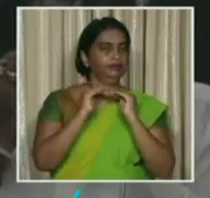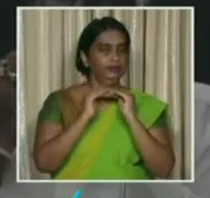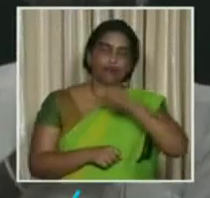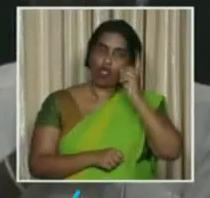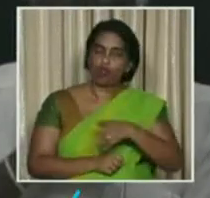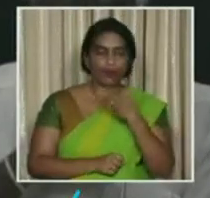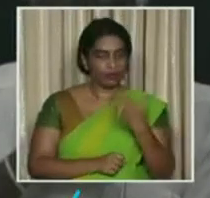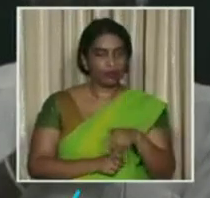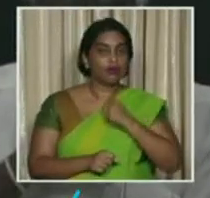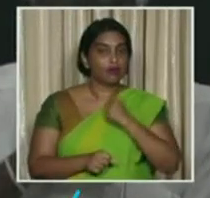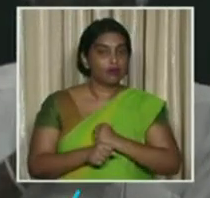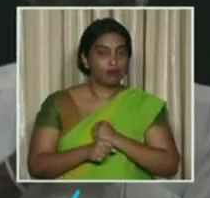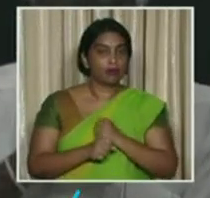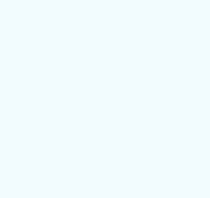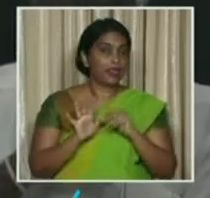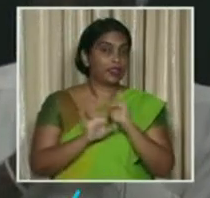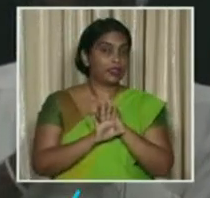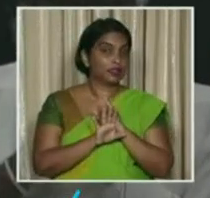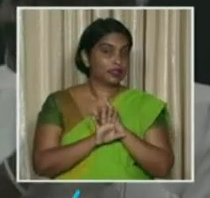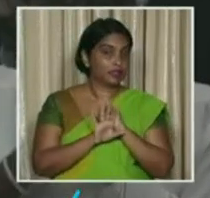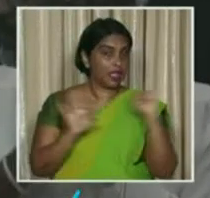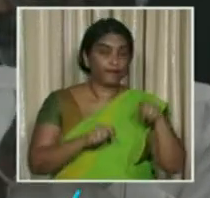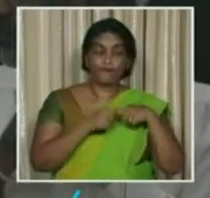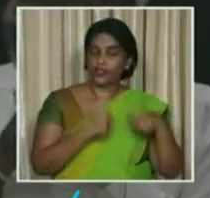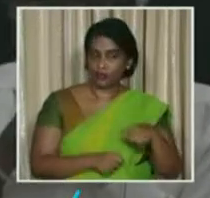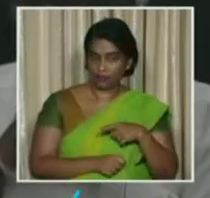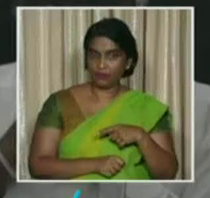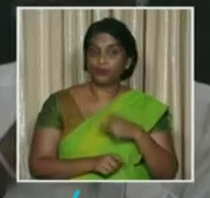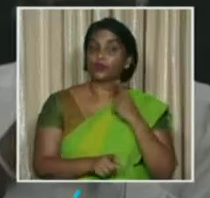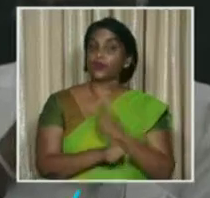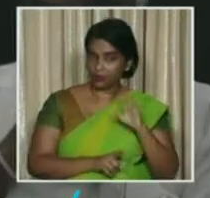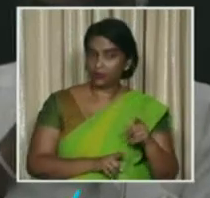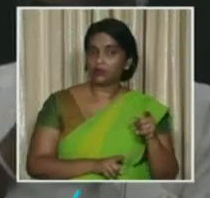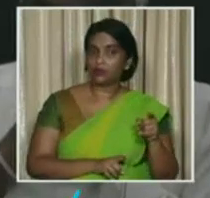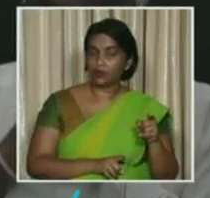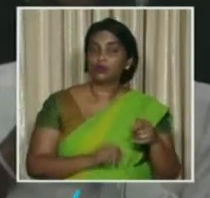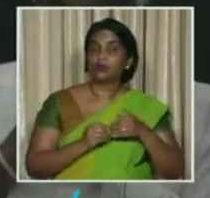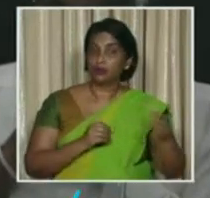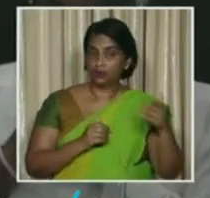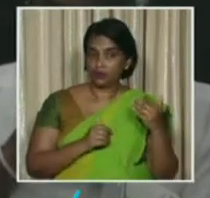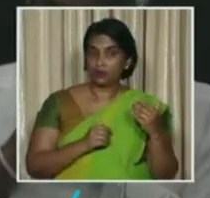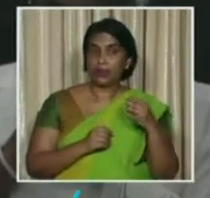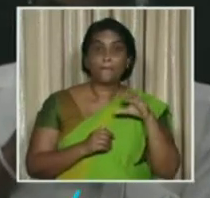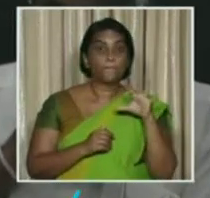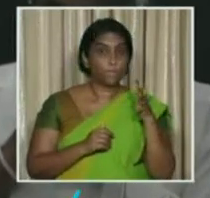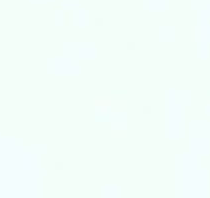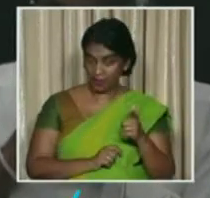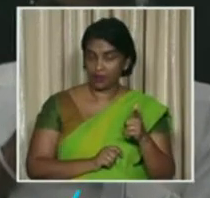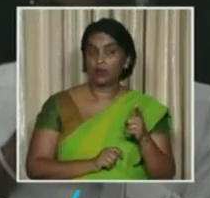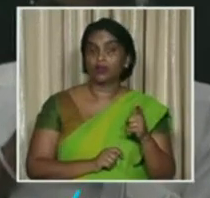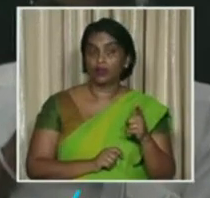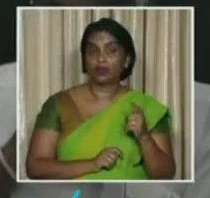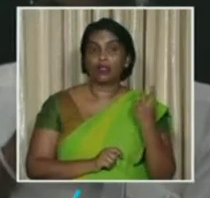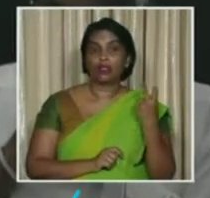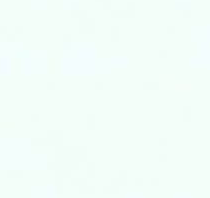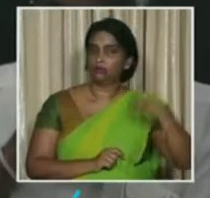ප්‍රමාණයකට වැඩි කළා. ඒක භාණ්ඩාගාරයට මිලියන 16.1ක් ඒකට වැය වුණා. ඊළඟට ගුරුවරුන් සඳහා මෙතෙක් ගෙවපු රුපියල් 500 සංයුක්ත දීමනා රුපියල්